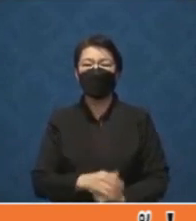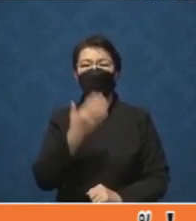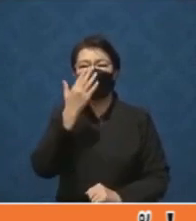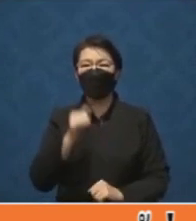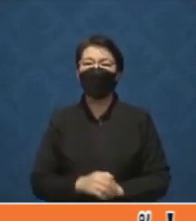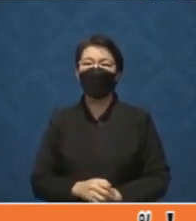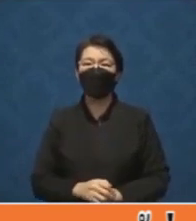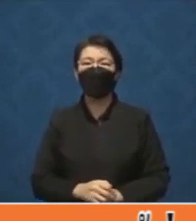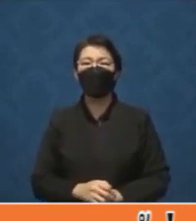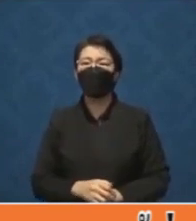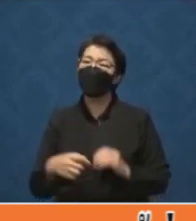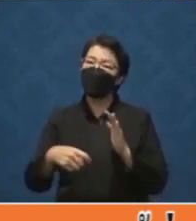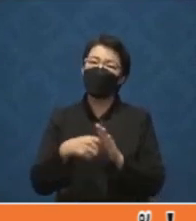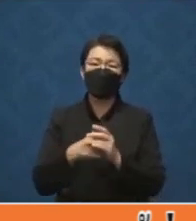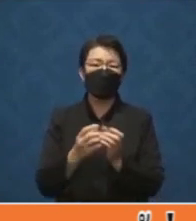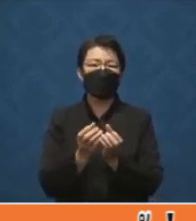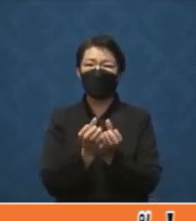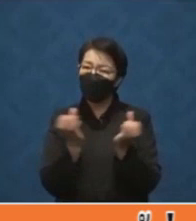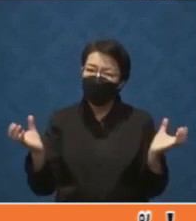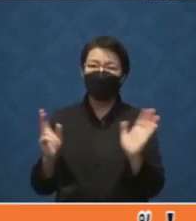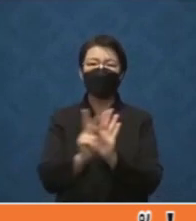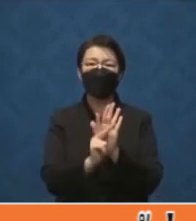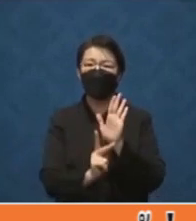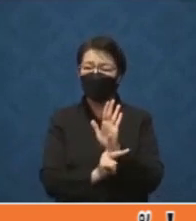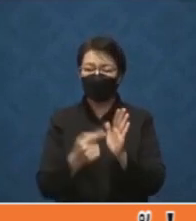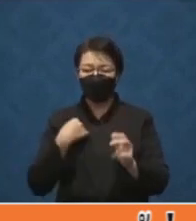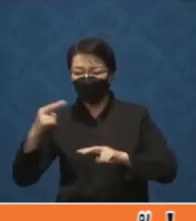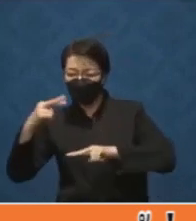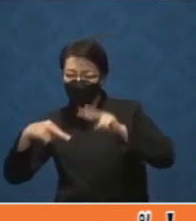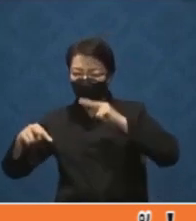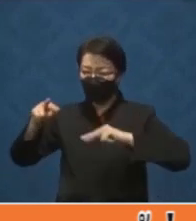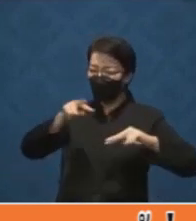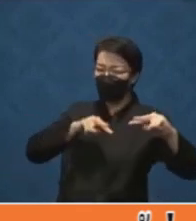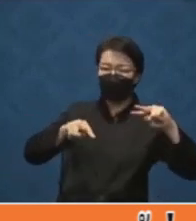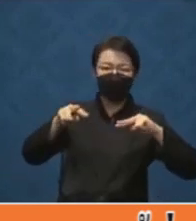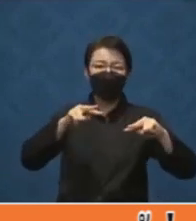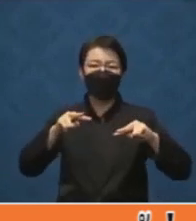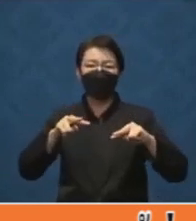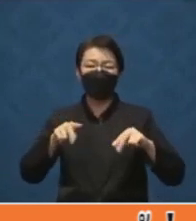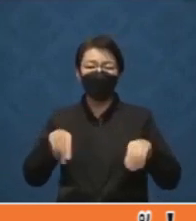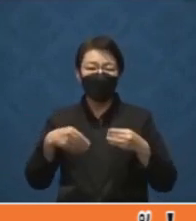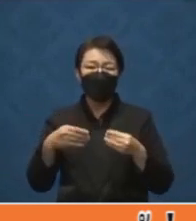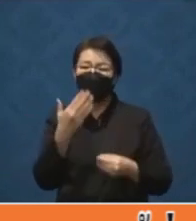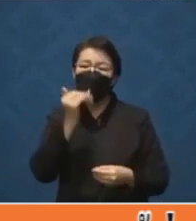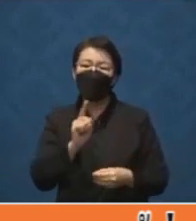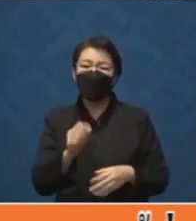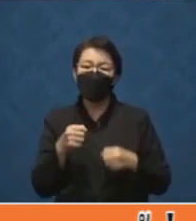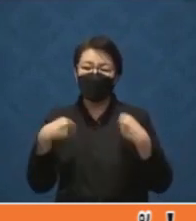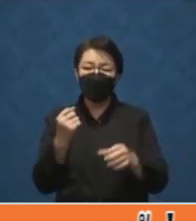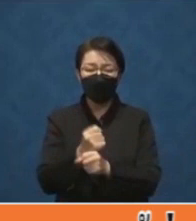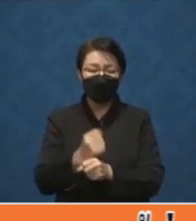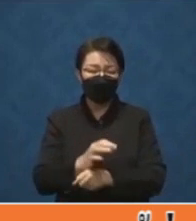ฎหมายปกติทั่วไปมีการตรวจสอบทวงดุลอย่างที่ควรจะเป็นมันทำให้เจ้าหน้าที่